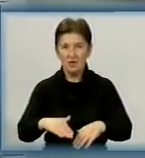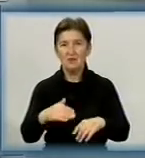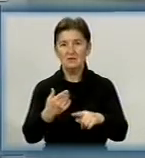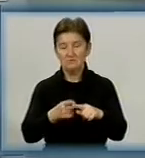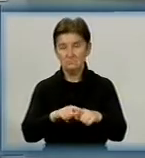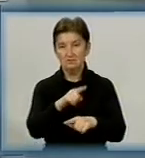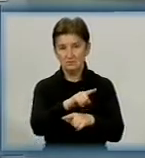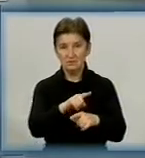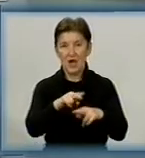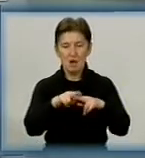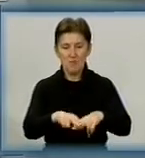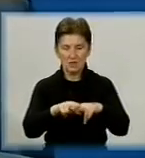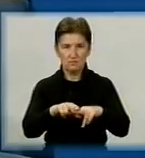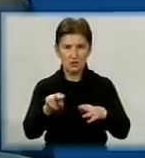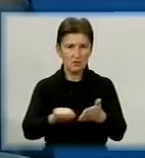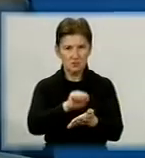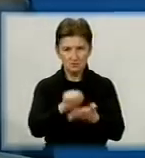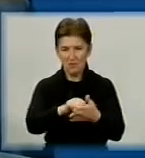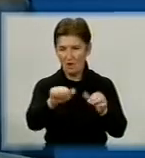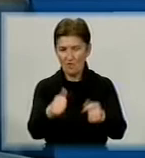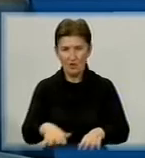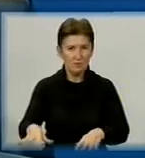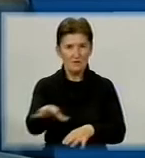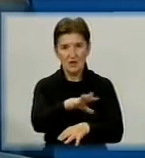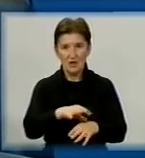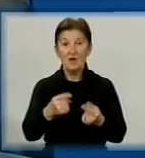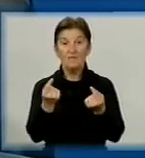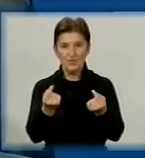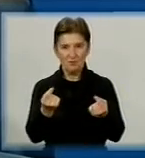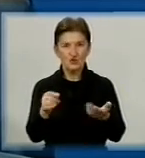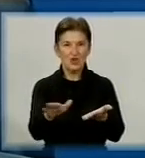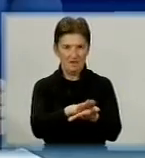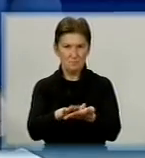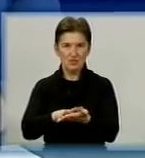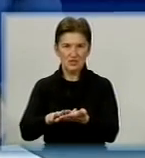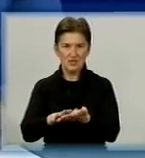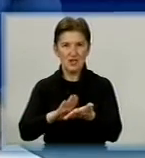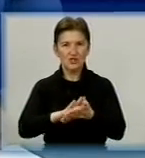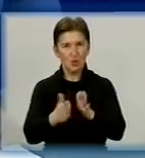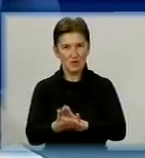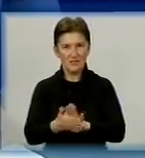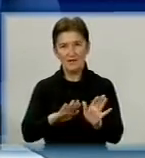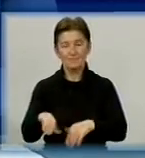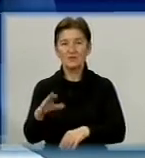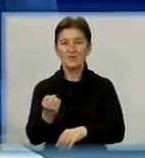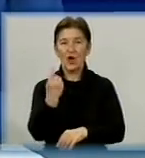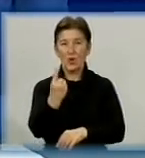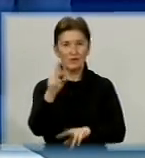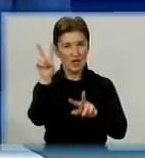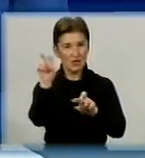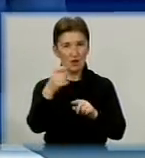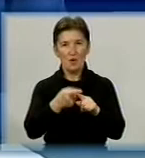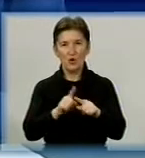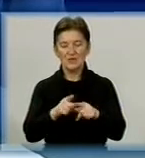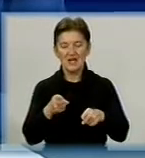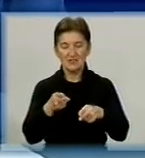провели паспортизацию. То есть мы, так сказать, немножко выровняли ситуацию. Сергій Георгійович, ще одна тема, яка заважає вчасно